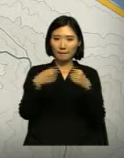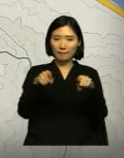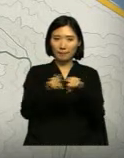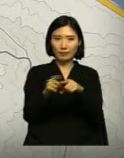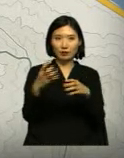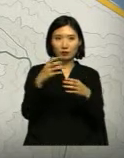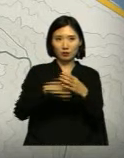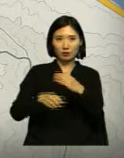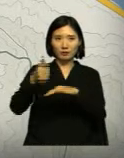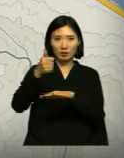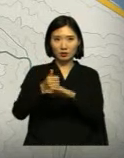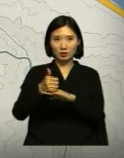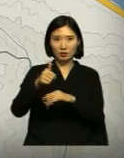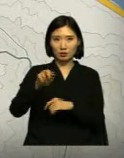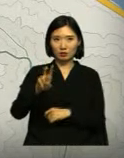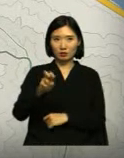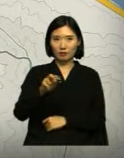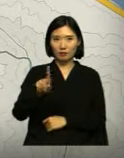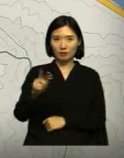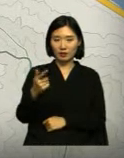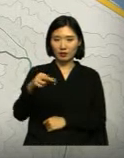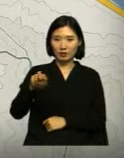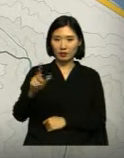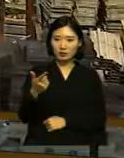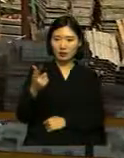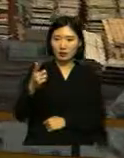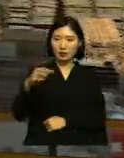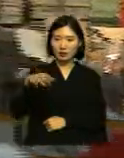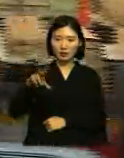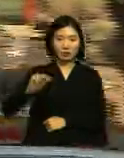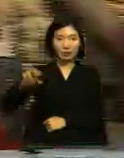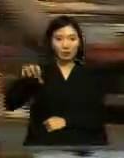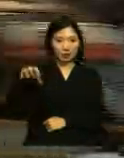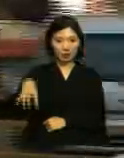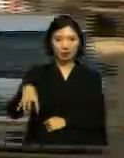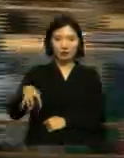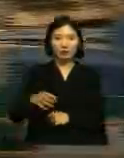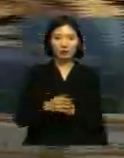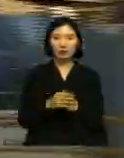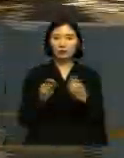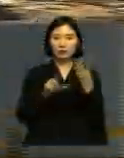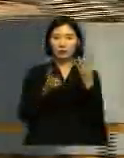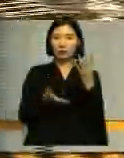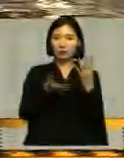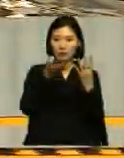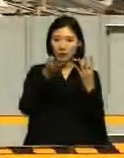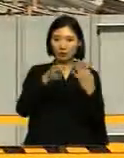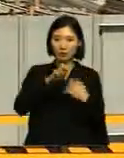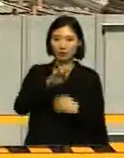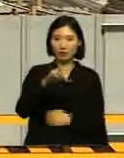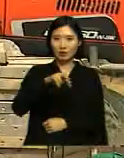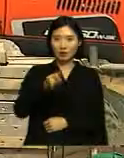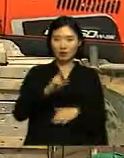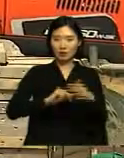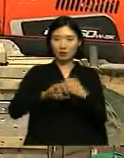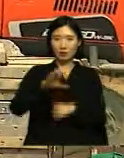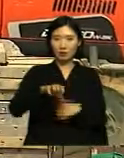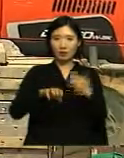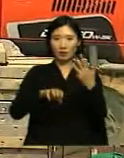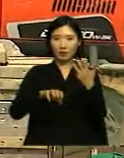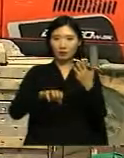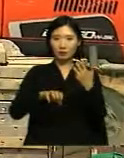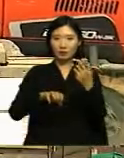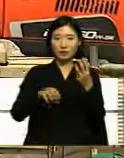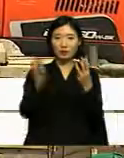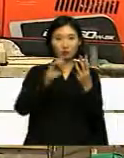종착지는 하남 검단산 역 으로 정해졌습니다 지난 4월말 기준으로 미사 역사는 83% 정도의